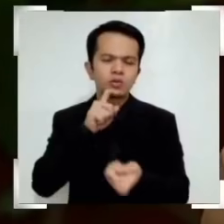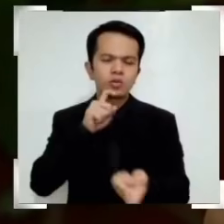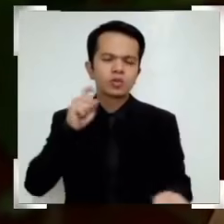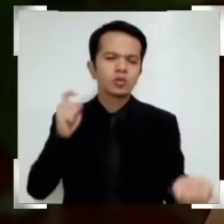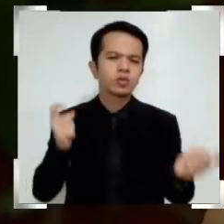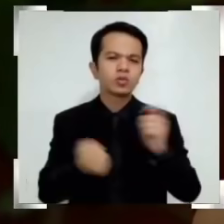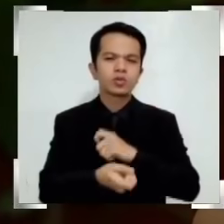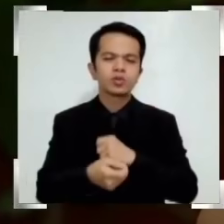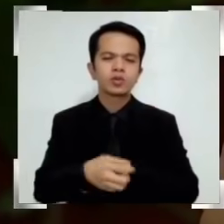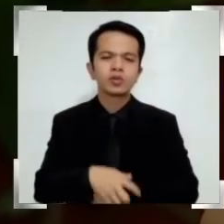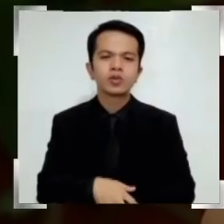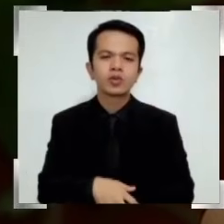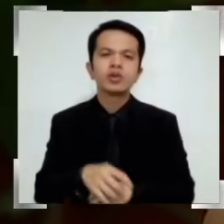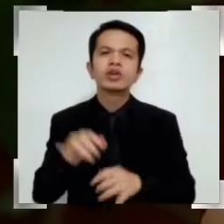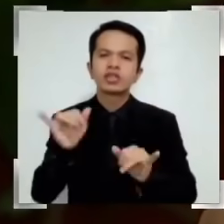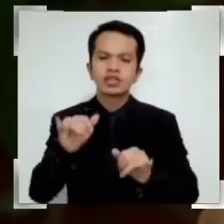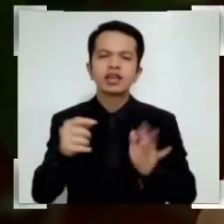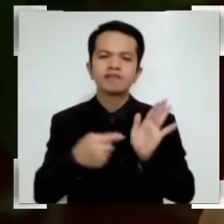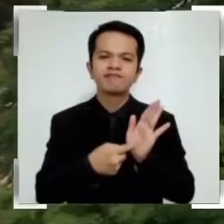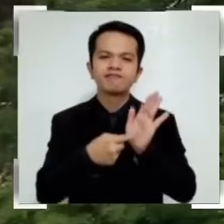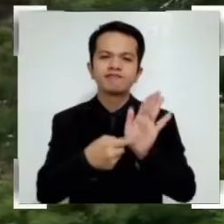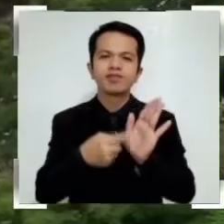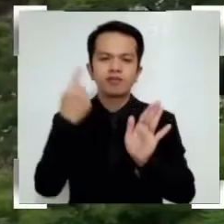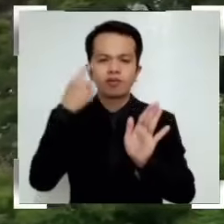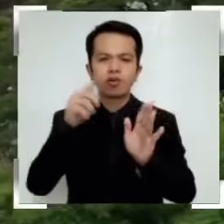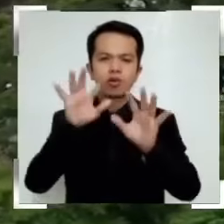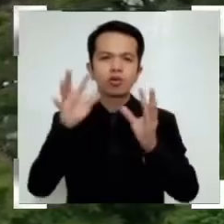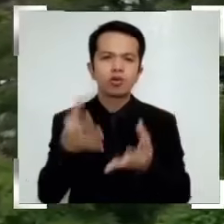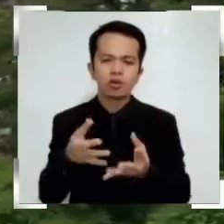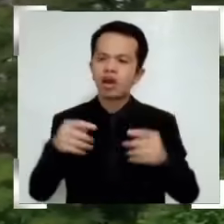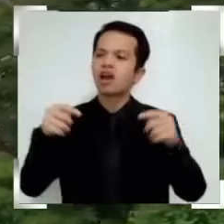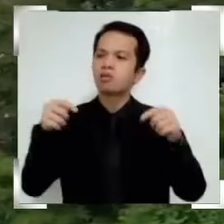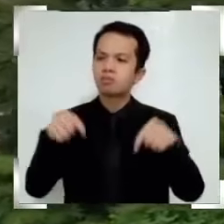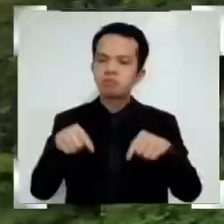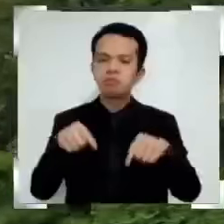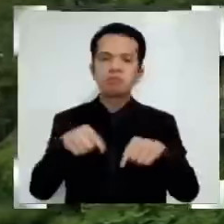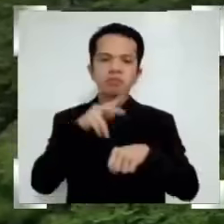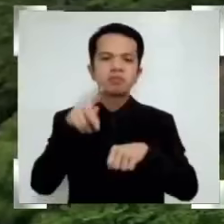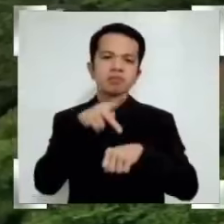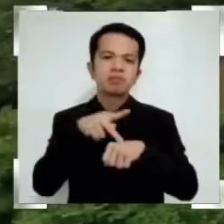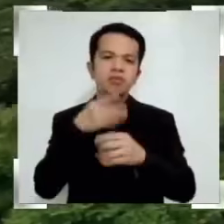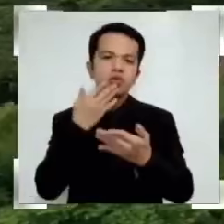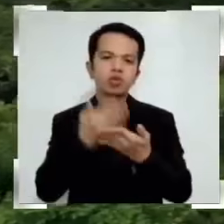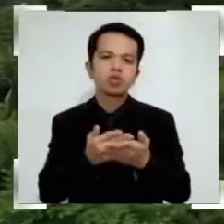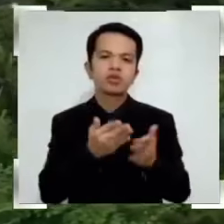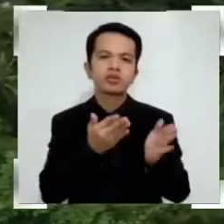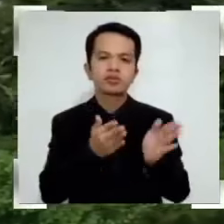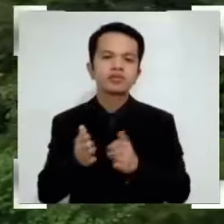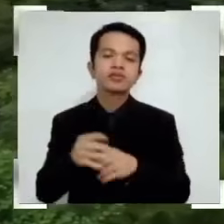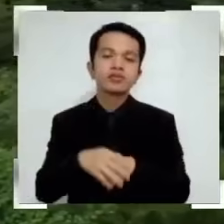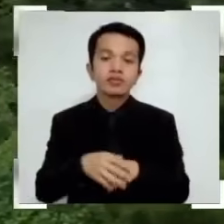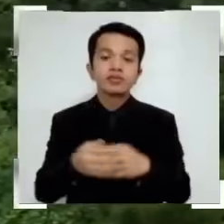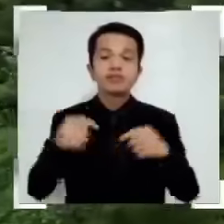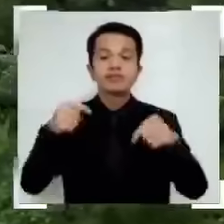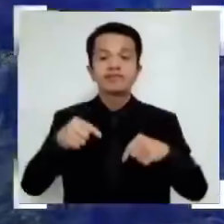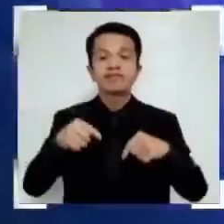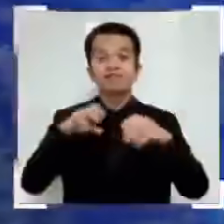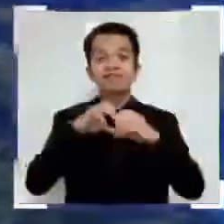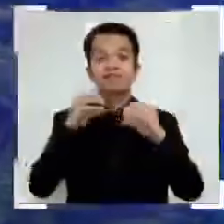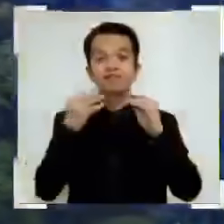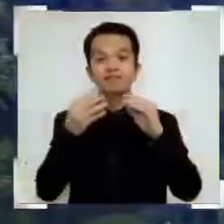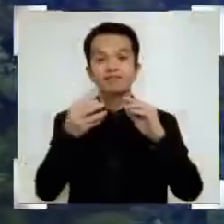the whole world na ganun pala sa Pilipinas. Para sa GMA Integrated News, John Consulta ang inyong